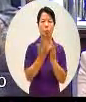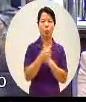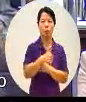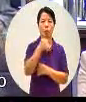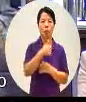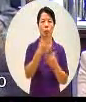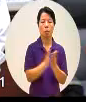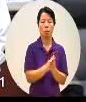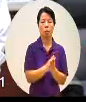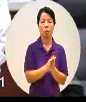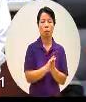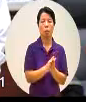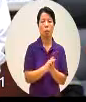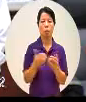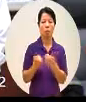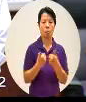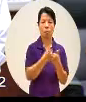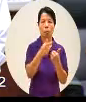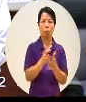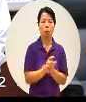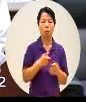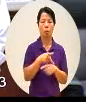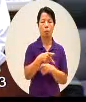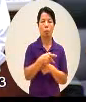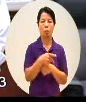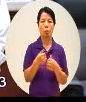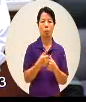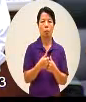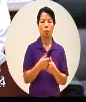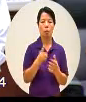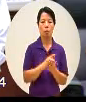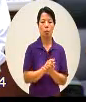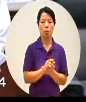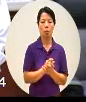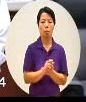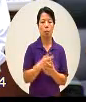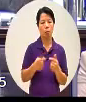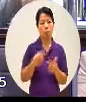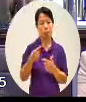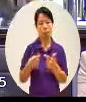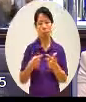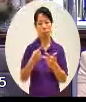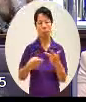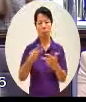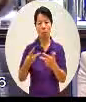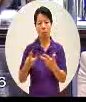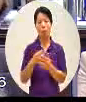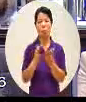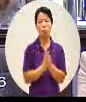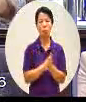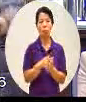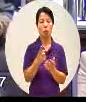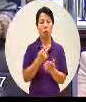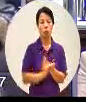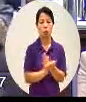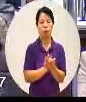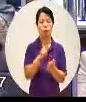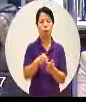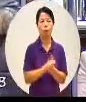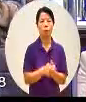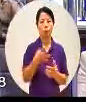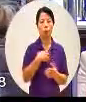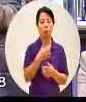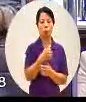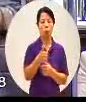间可以当开这个？跨局处的， 我想我们大概这两个礼拜，我也在催这个问题，因为我知道吴议员很关